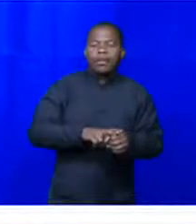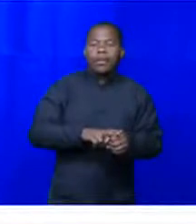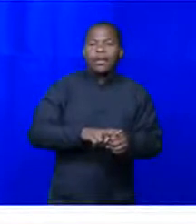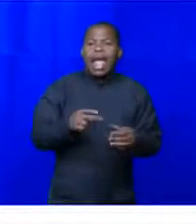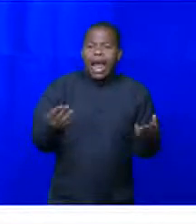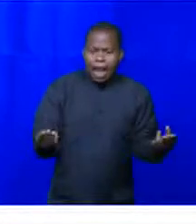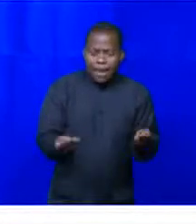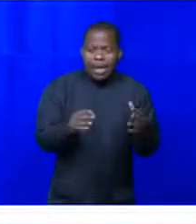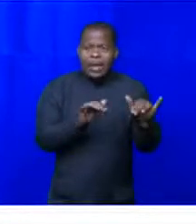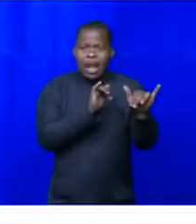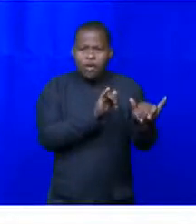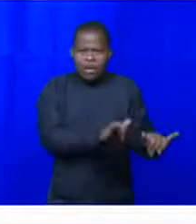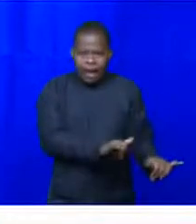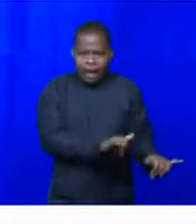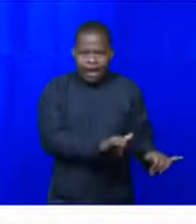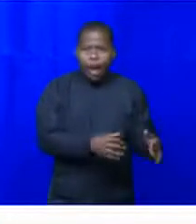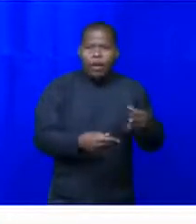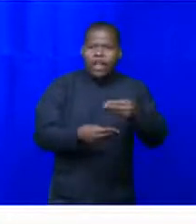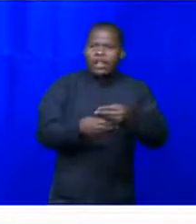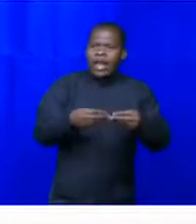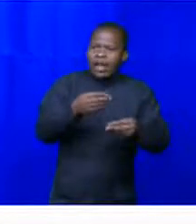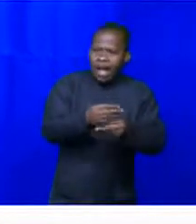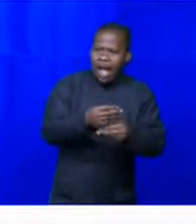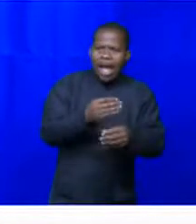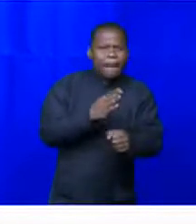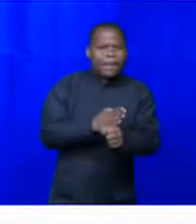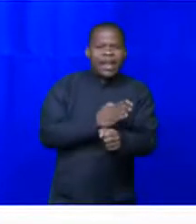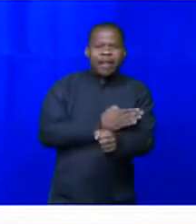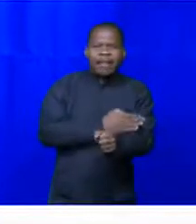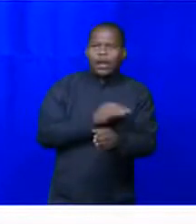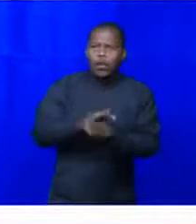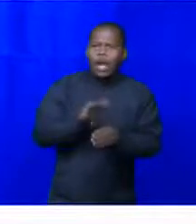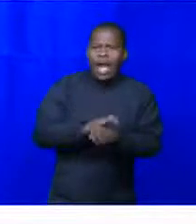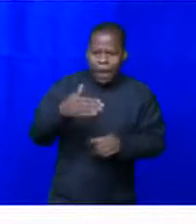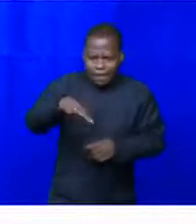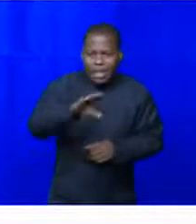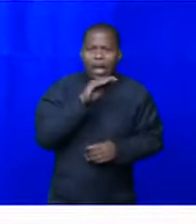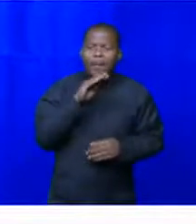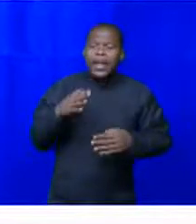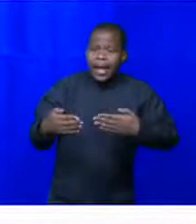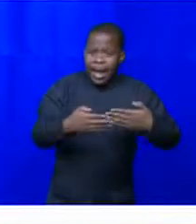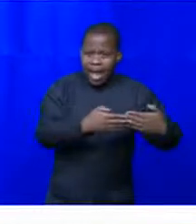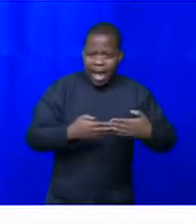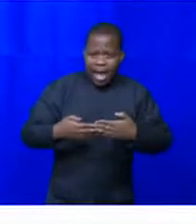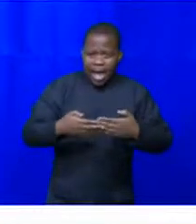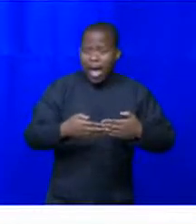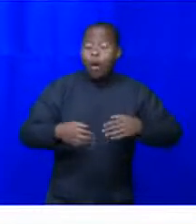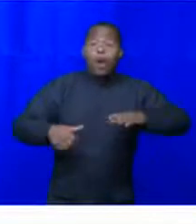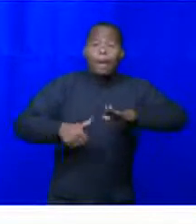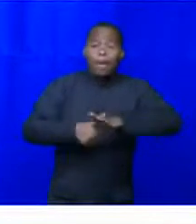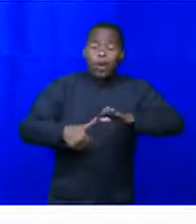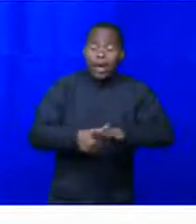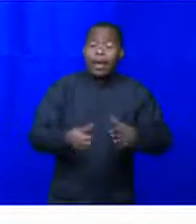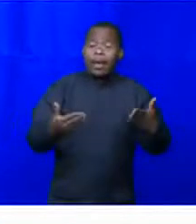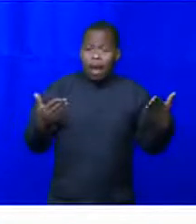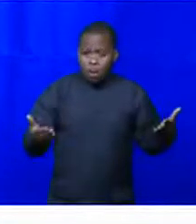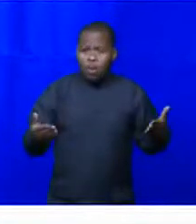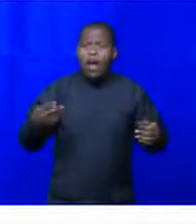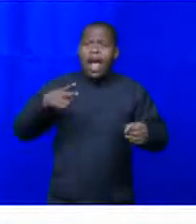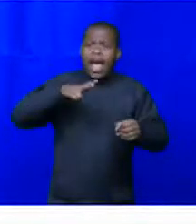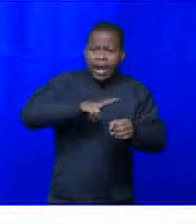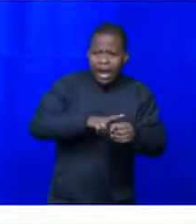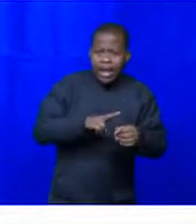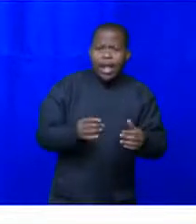abantu abadlala. So we should have that in our minds. Ngoba ukuthi lama services